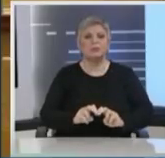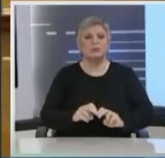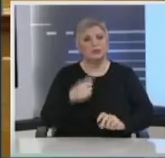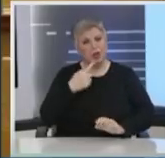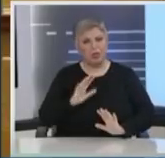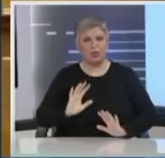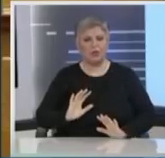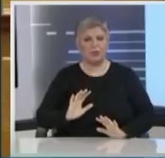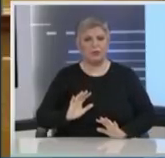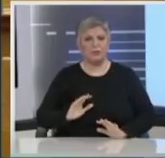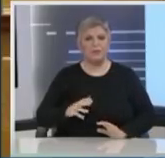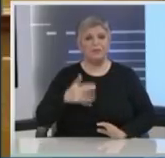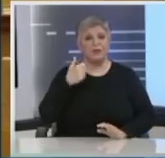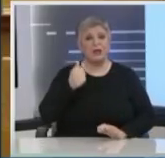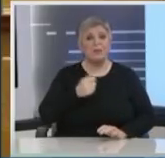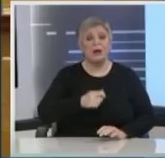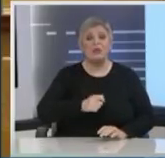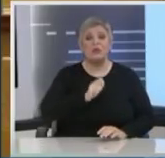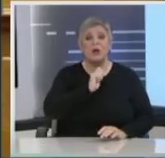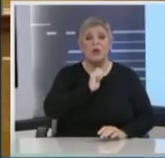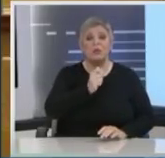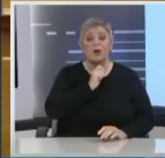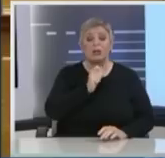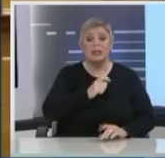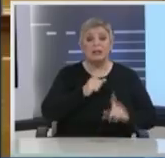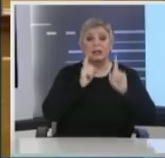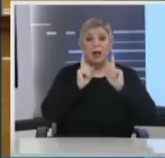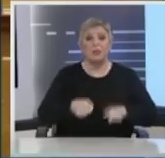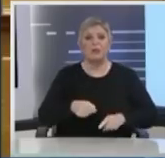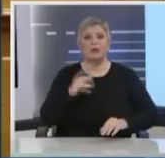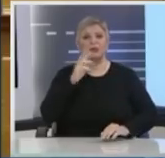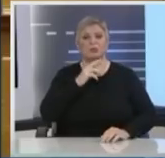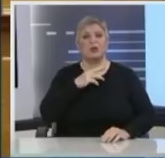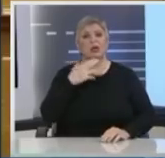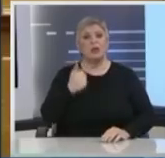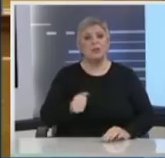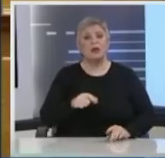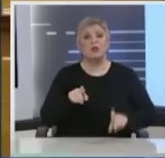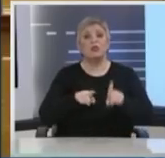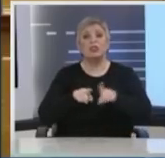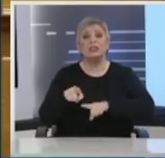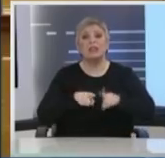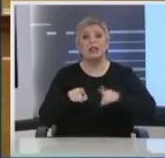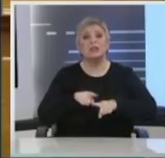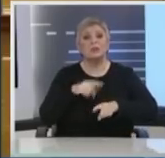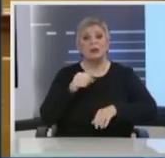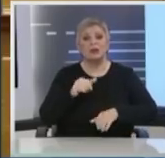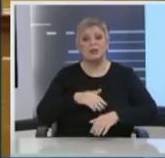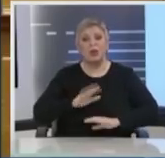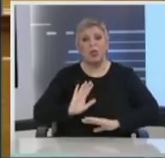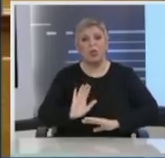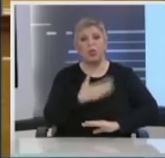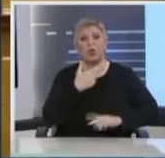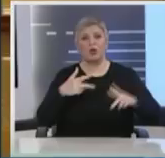Υπάρχουν πολιτικές αποφάσεις πρωθυπουργών που έχουν να κάνουν με αντικατάσταση υπουργών που